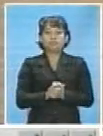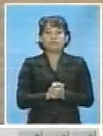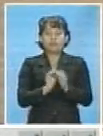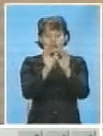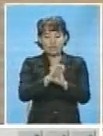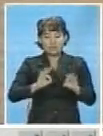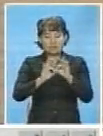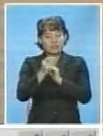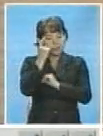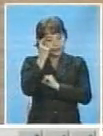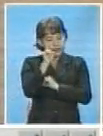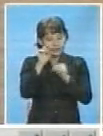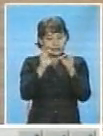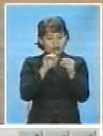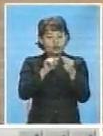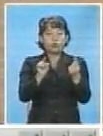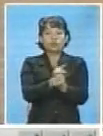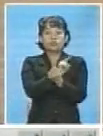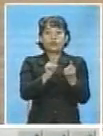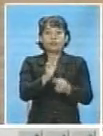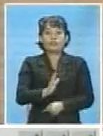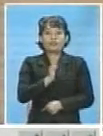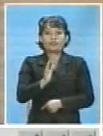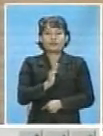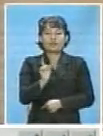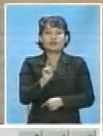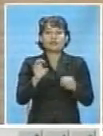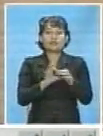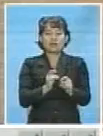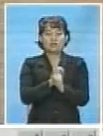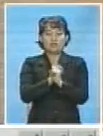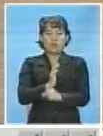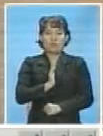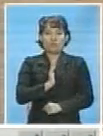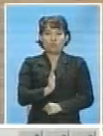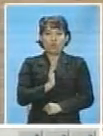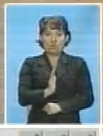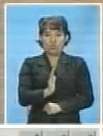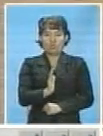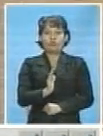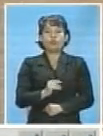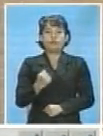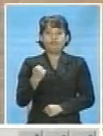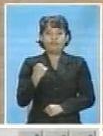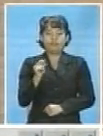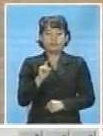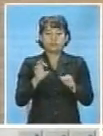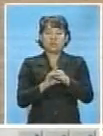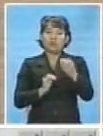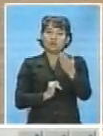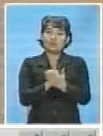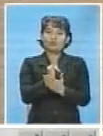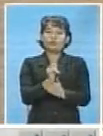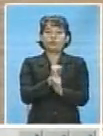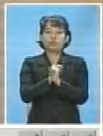กและค่านิยมของสังคมให้ยึดมั่นในความซื่อสัตย์สุจริตและถูกต้องชอบธรรมท่